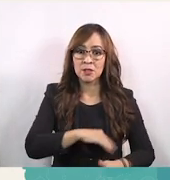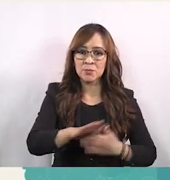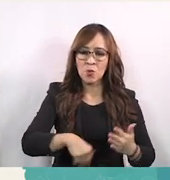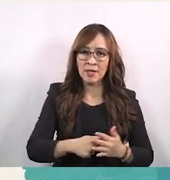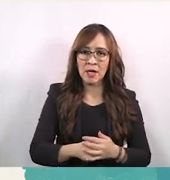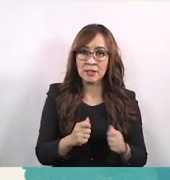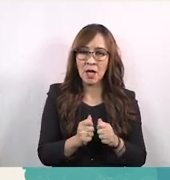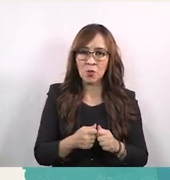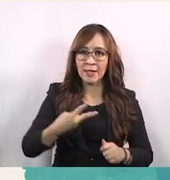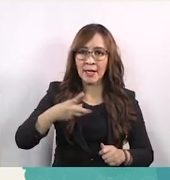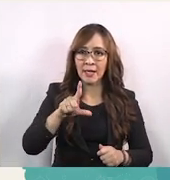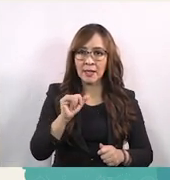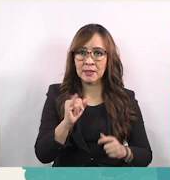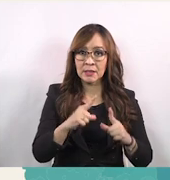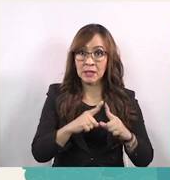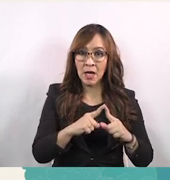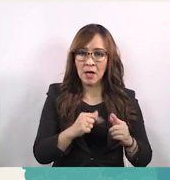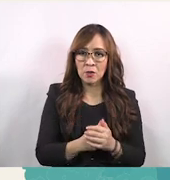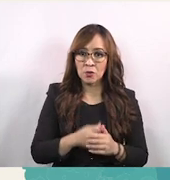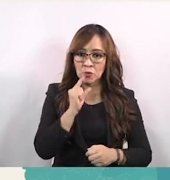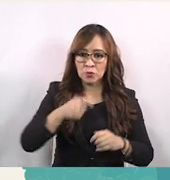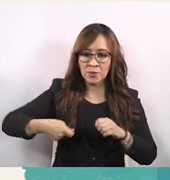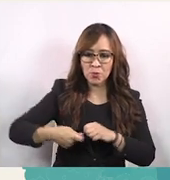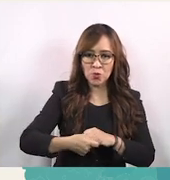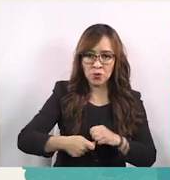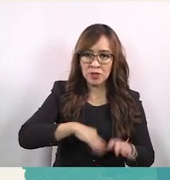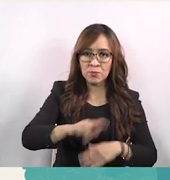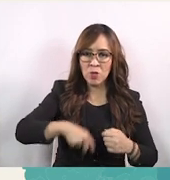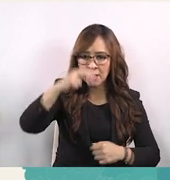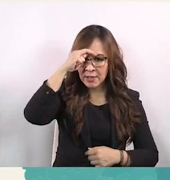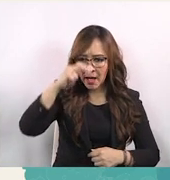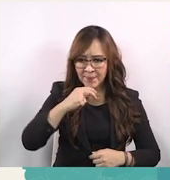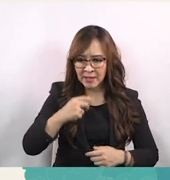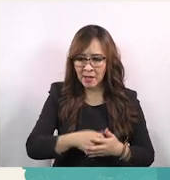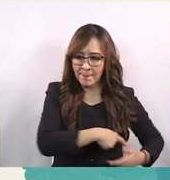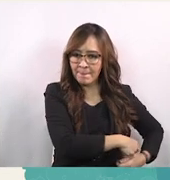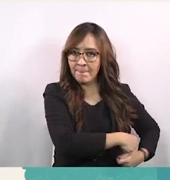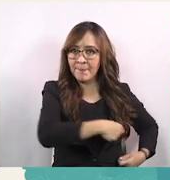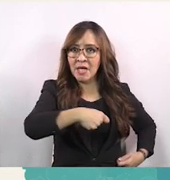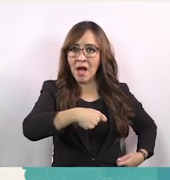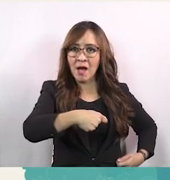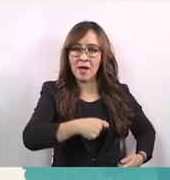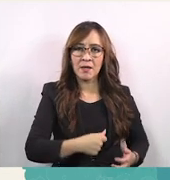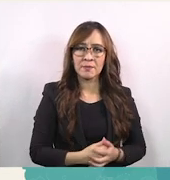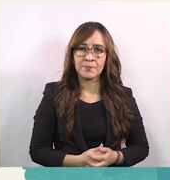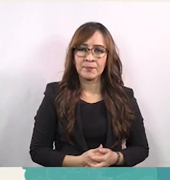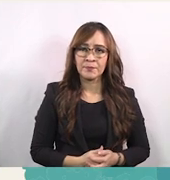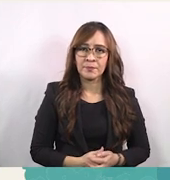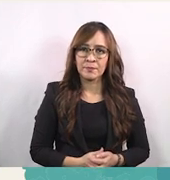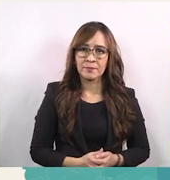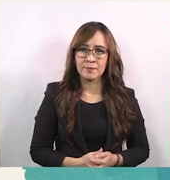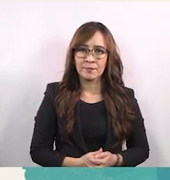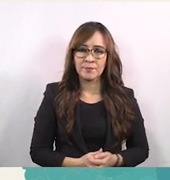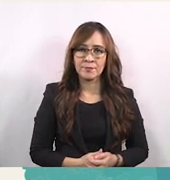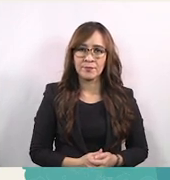sekali melakukan Elia dan Pril alien membunuh semua nabi dengan pedang maka isebel menyuruh seorang suruhan mengatakan pada Elia